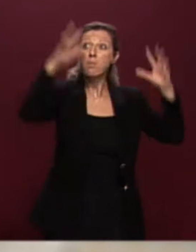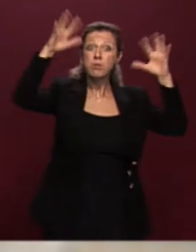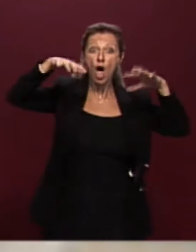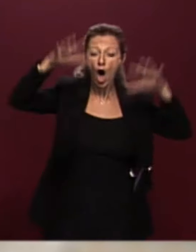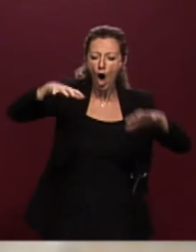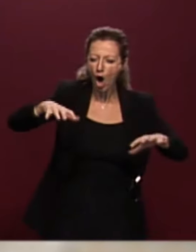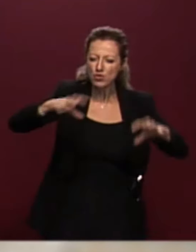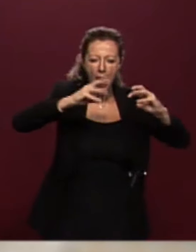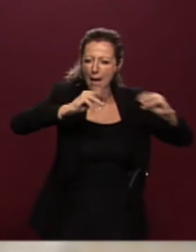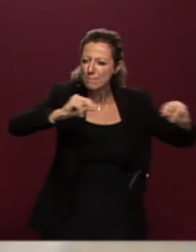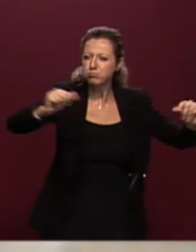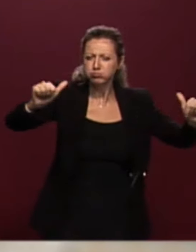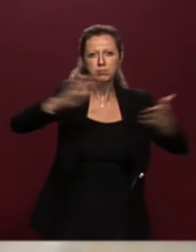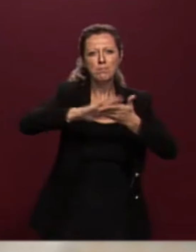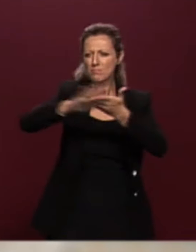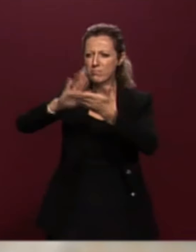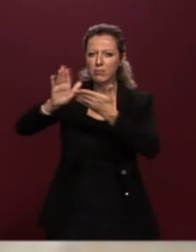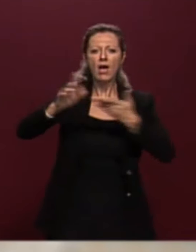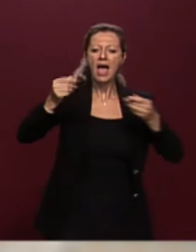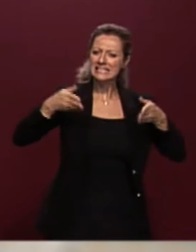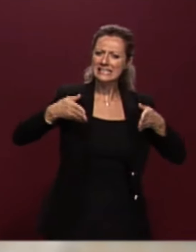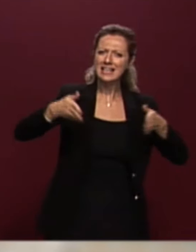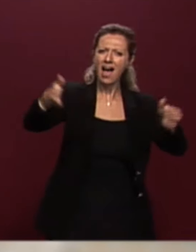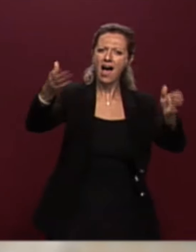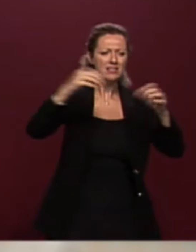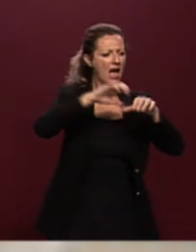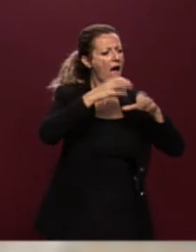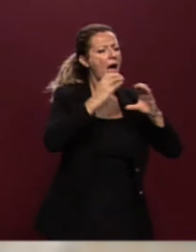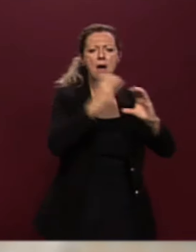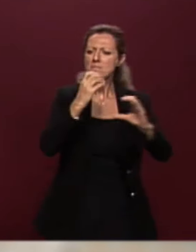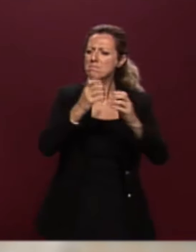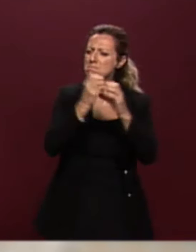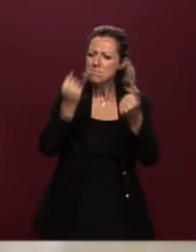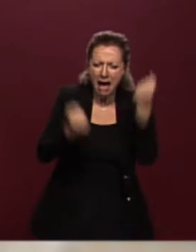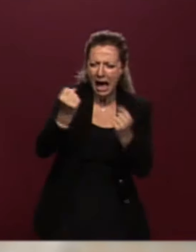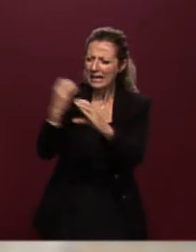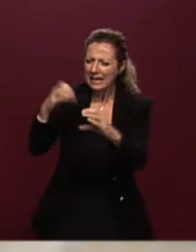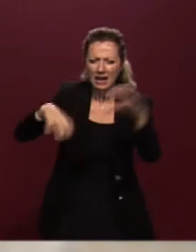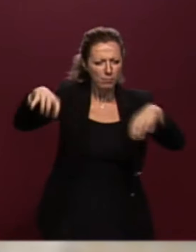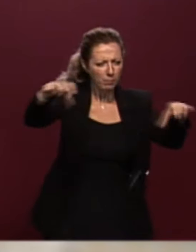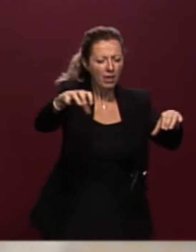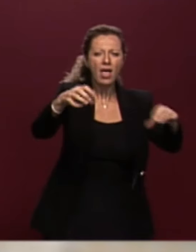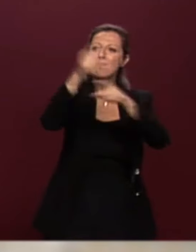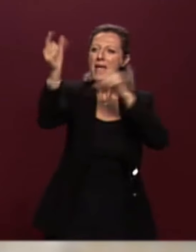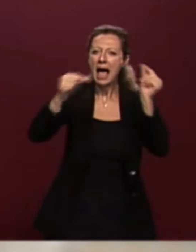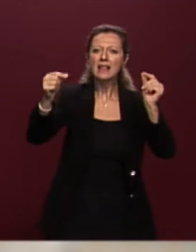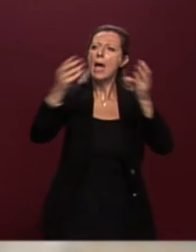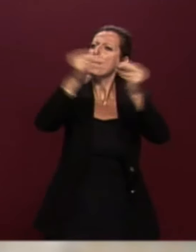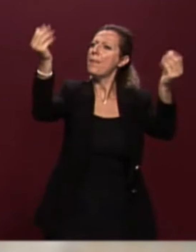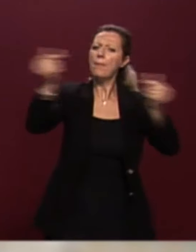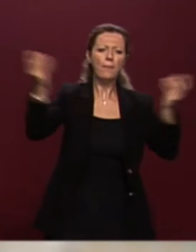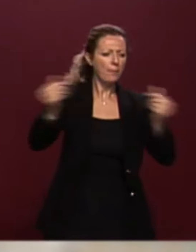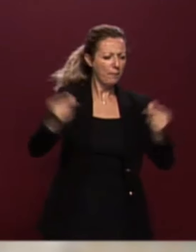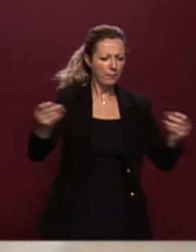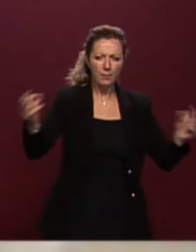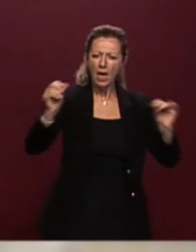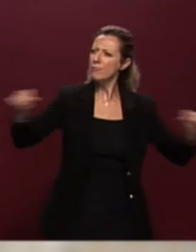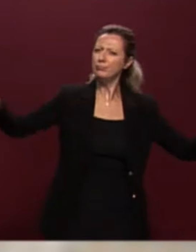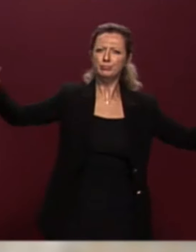polvere. La lavava via dalla strada, dalle macchine, dalle piante, la disperdeva.